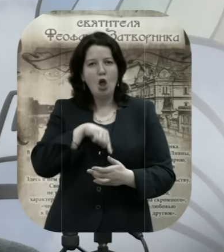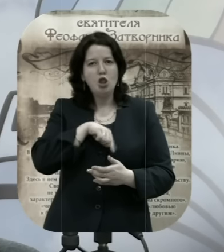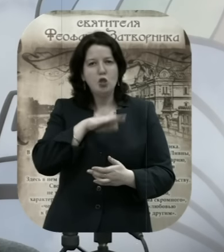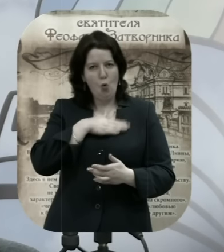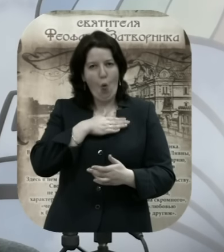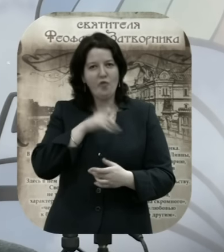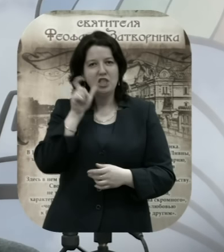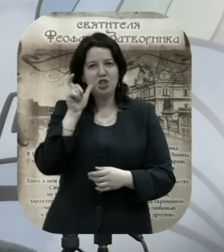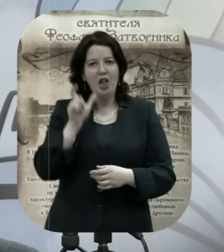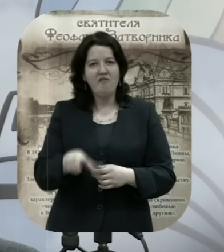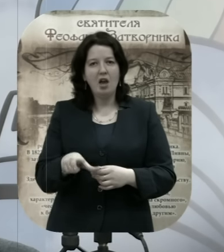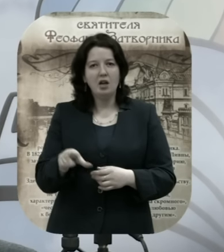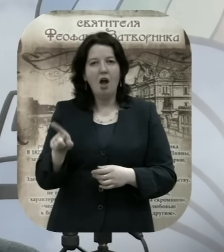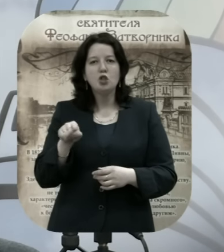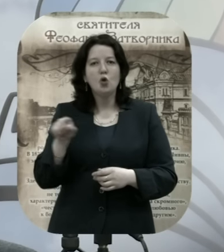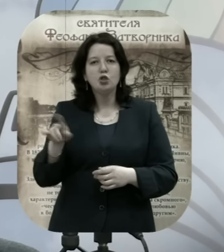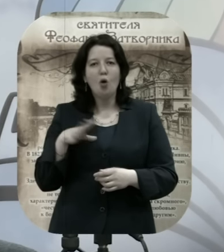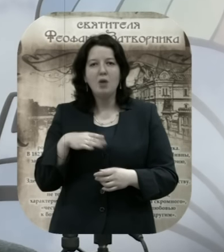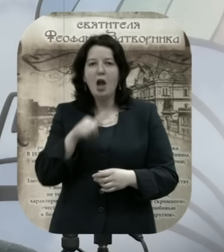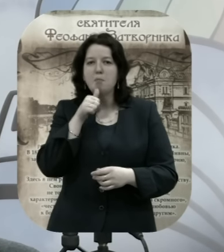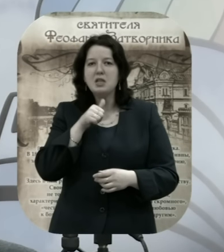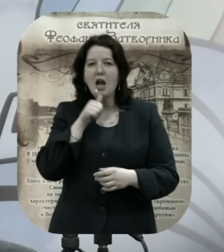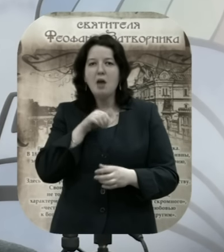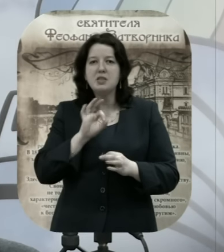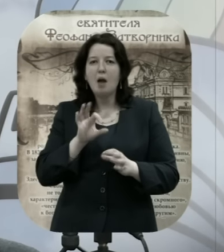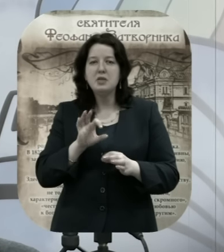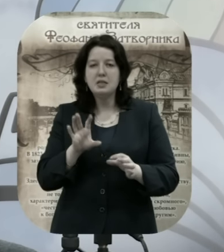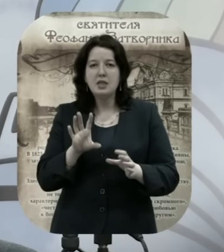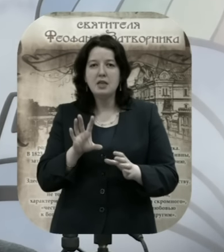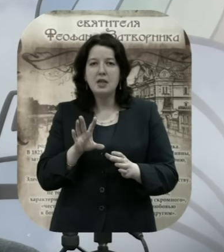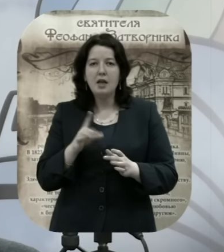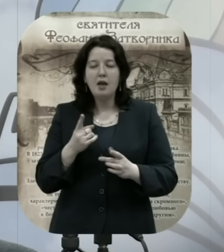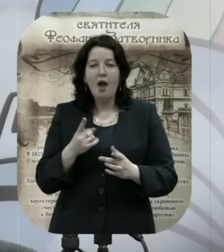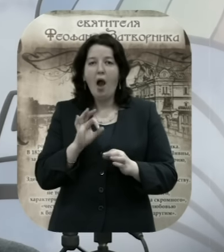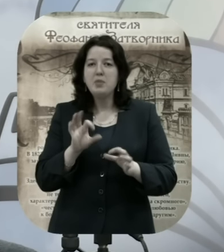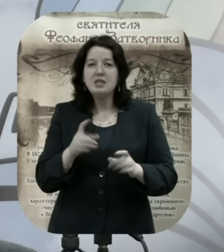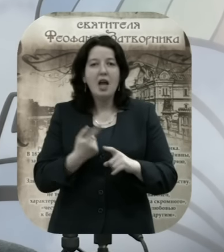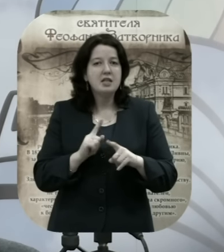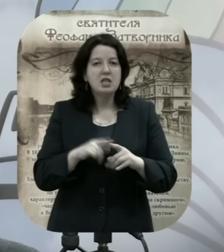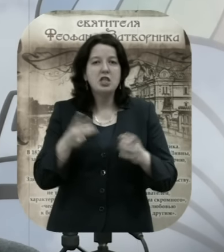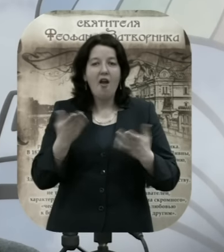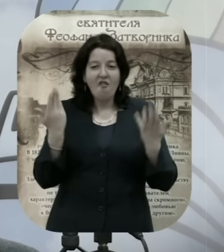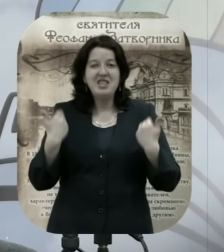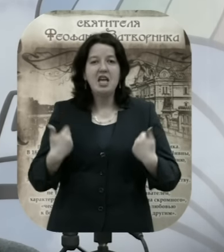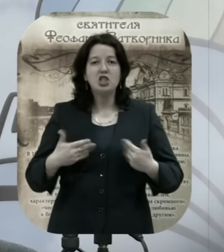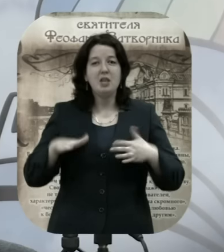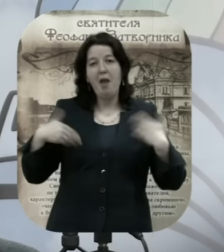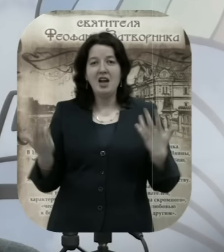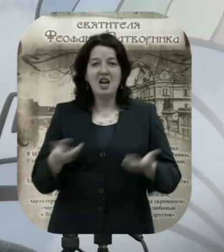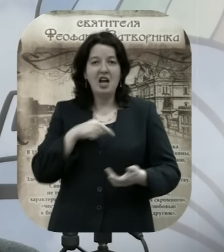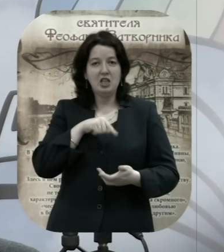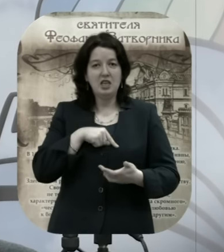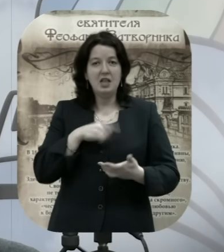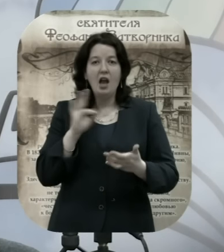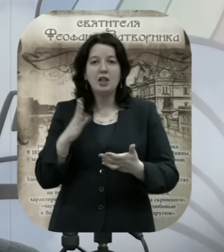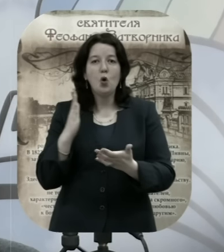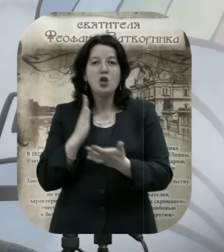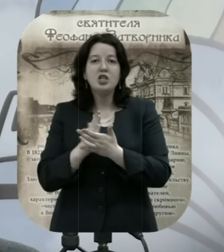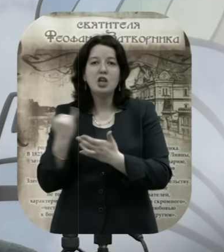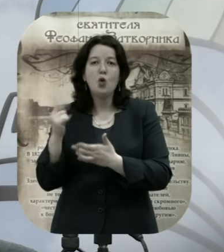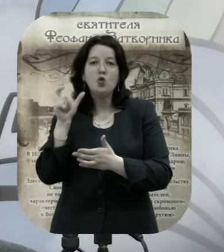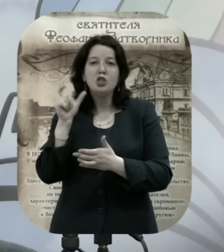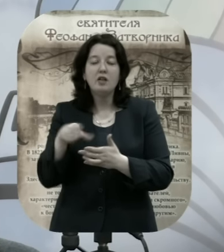человека, то, что мы пытаемся назвать духовностью, определяется не внешними характеристиками, присущими человеку, а